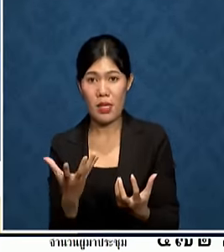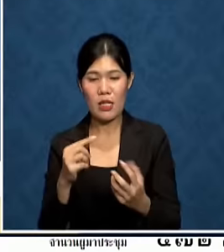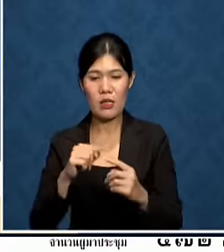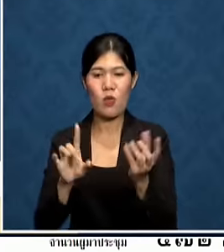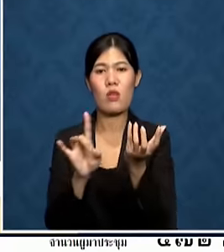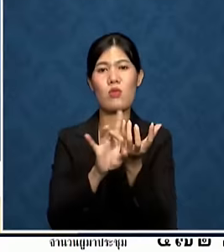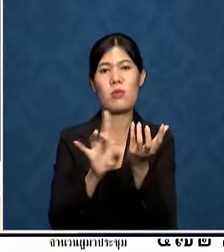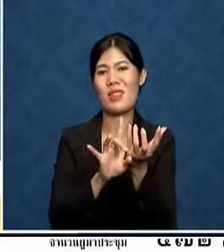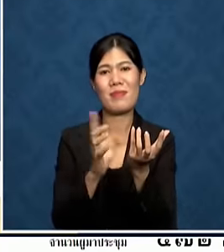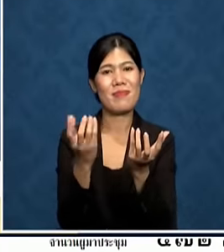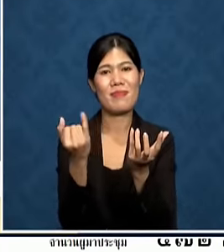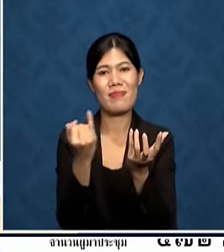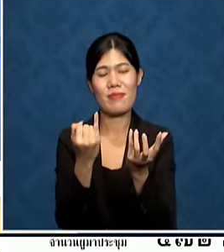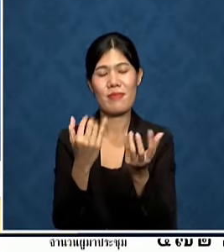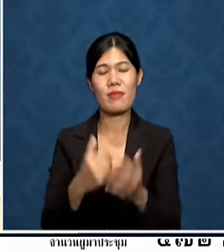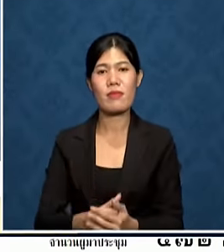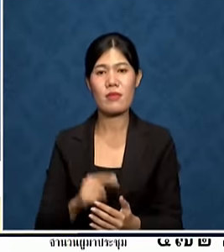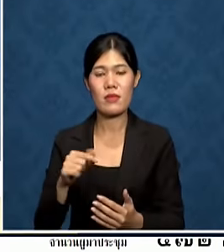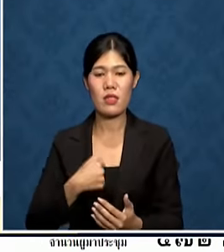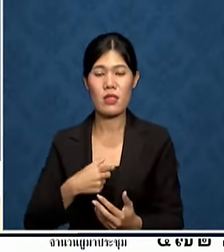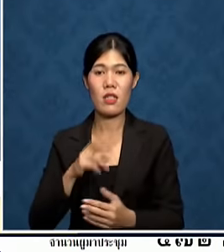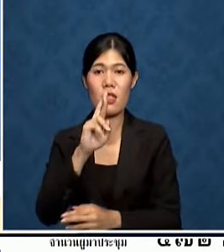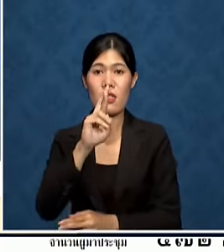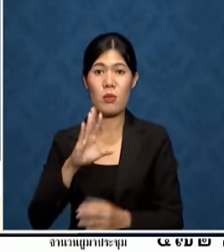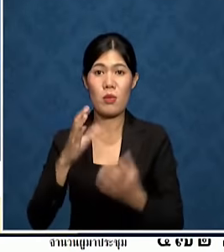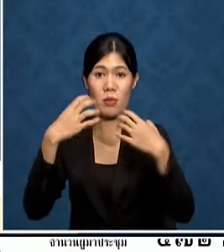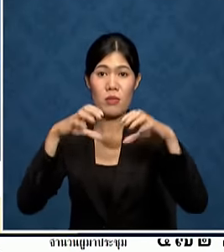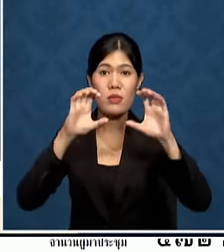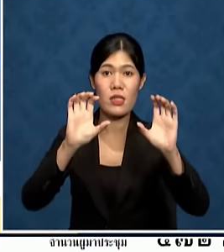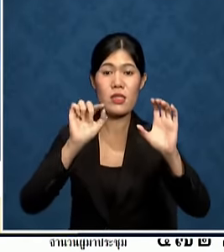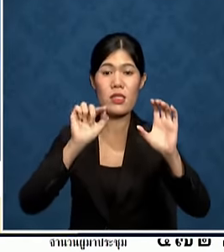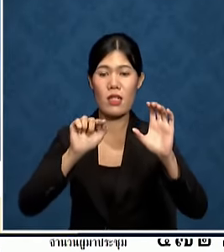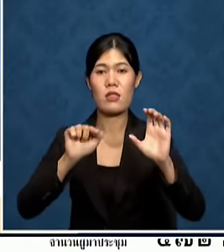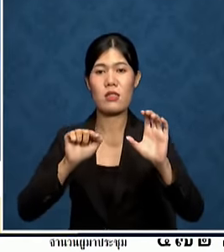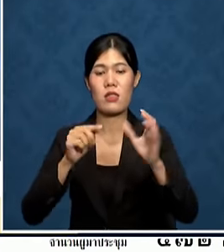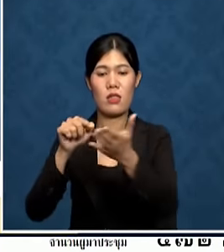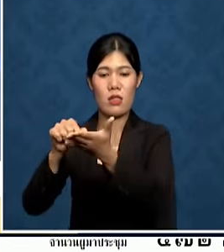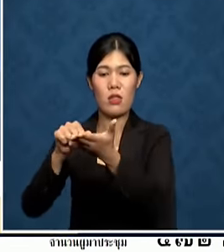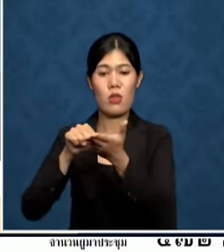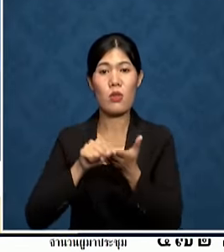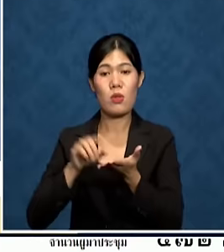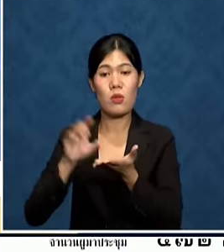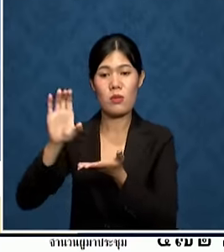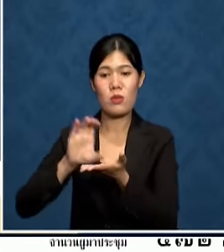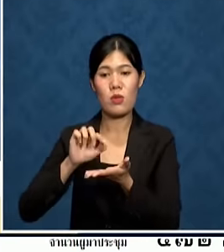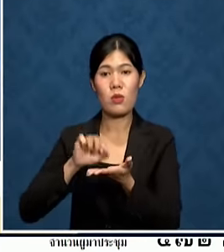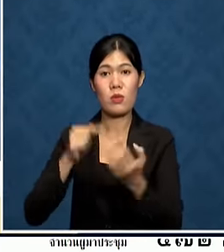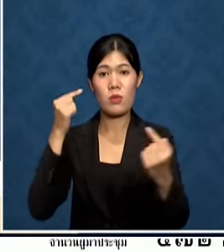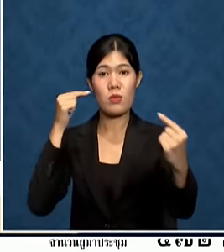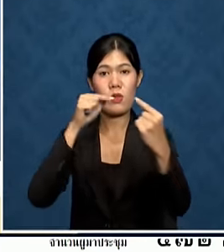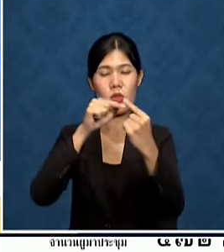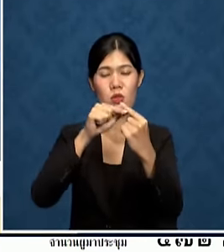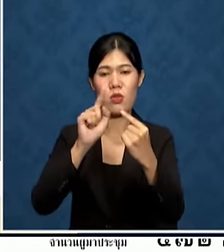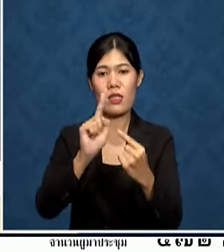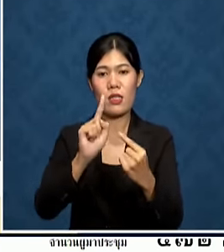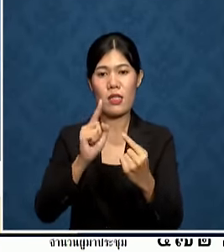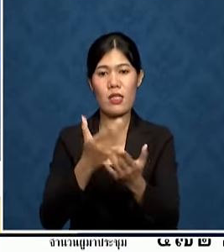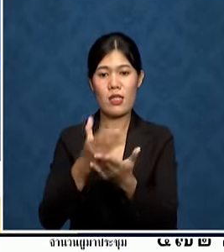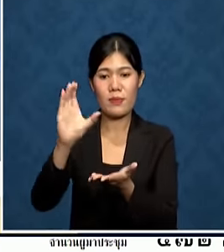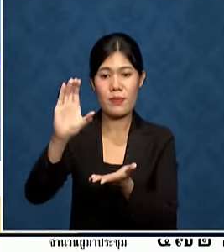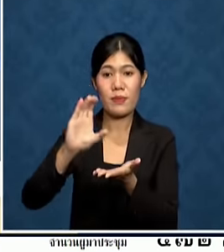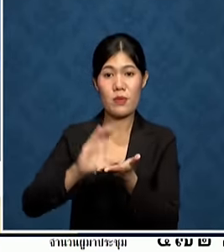ปฏิรูประบบราชการถ้าไปดูวันนี้เวลาหน่วยราชการเสนองบมาเขาจะให้ตัวชีวัดเช่นลงทุนจำนวนระบบ 1